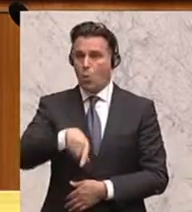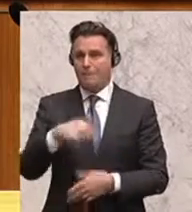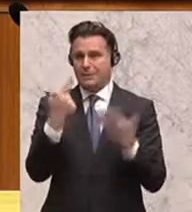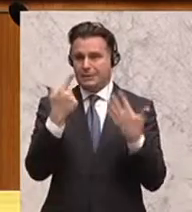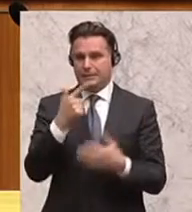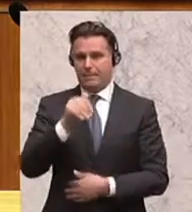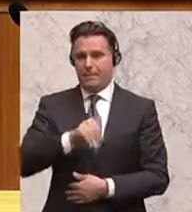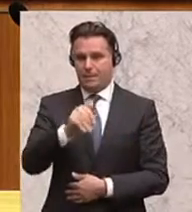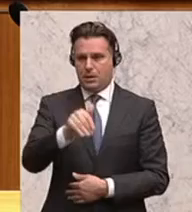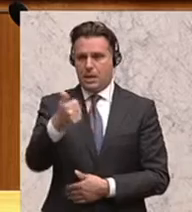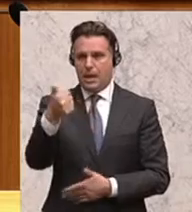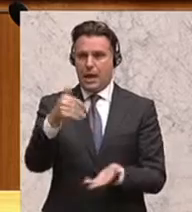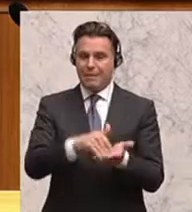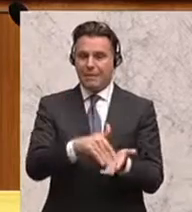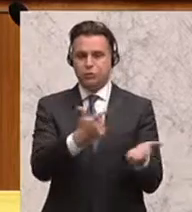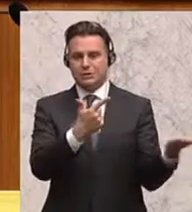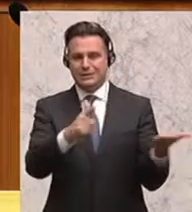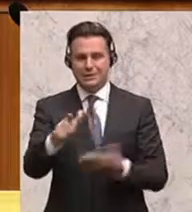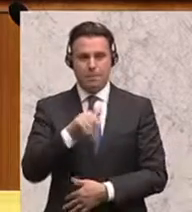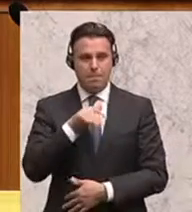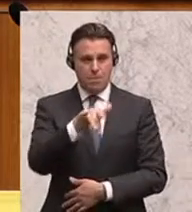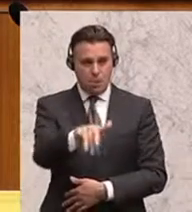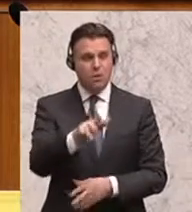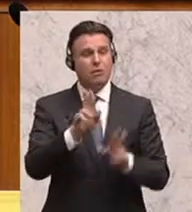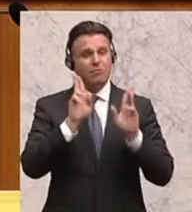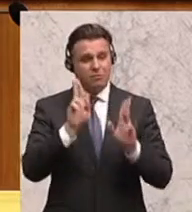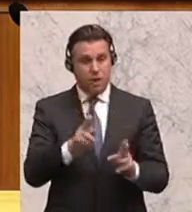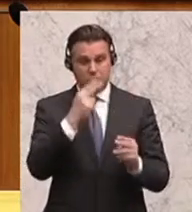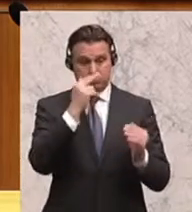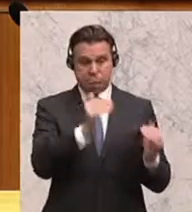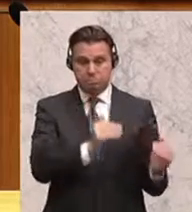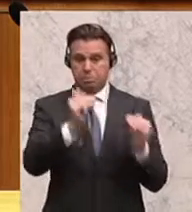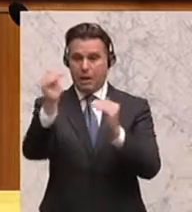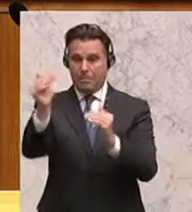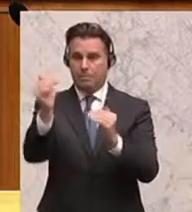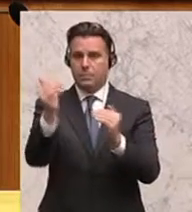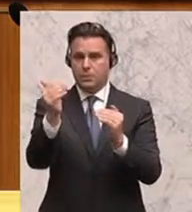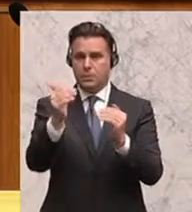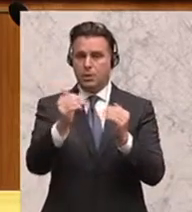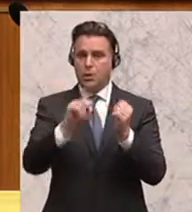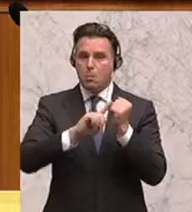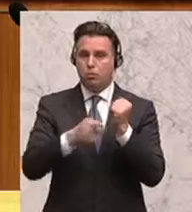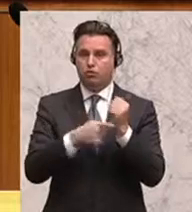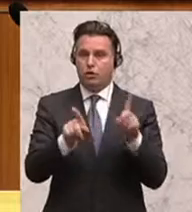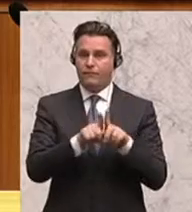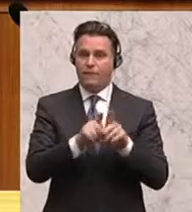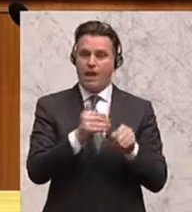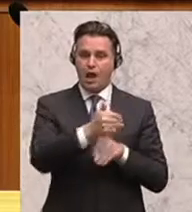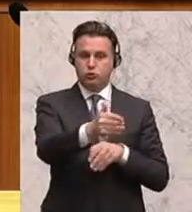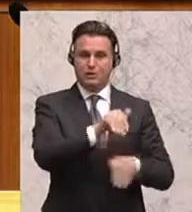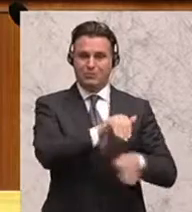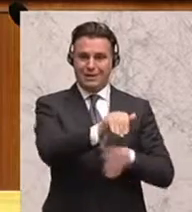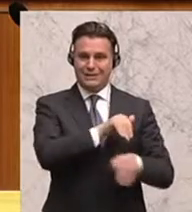milliarden 1700 millionen die steigerung ist genau die größenordnung vom gesamtbudget vom außenministerium